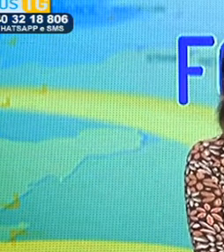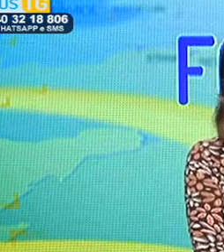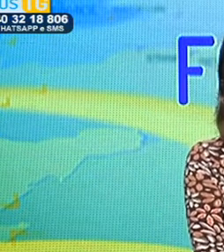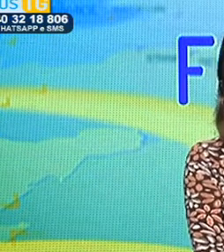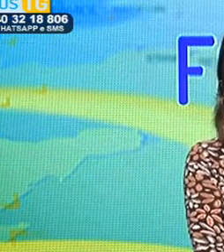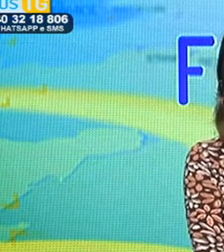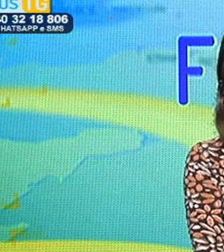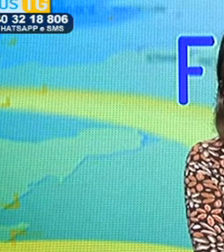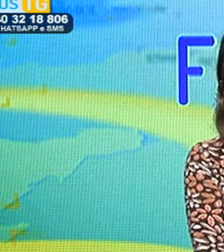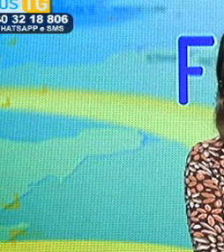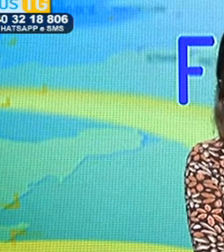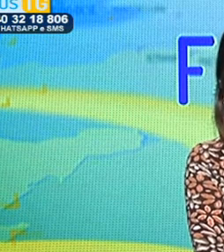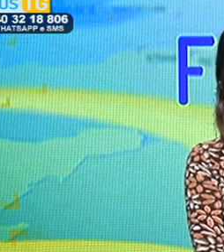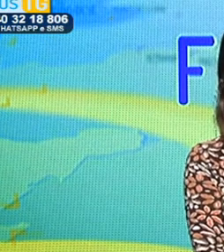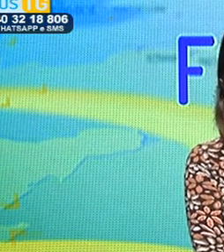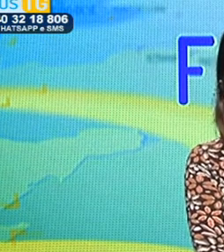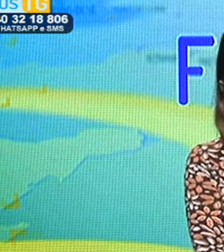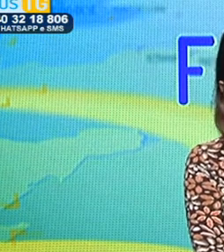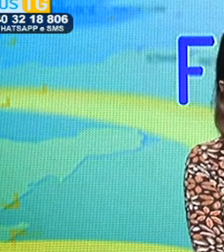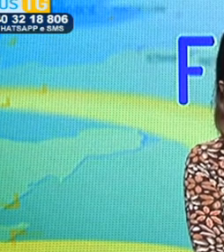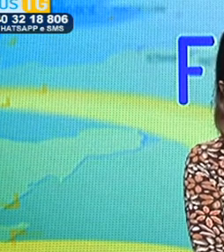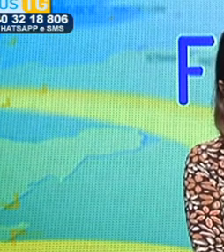direttamente dai nostri colleghi bellunesi.